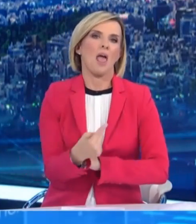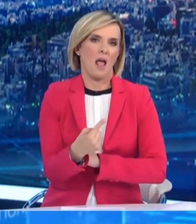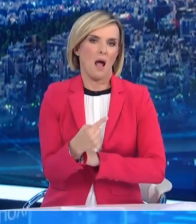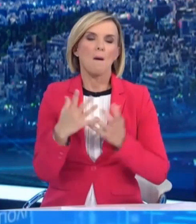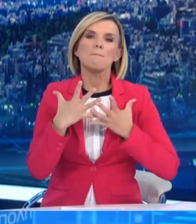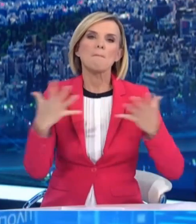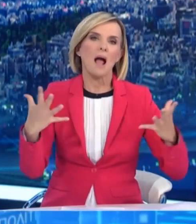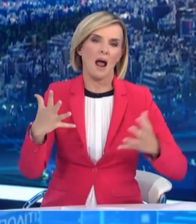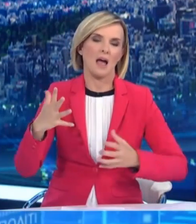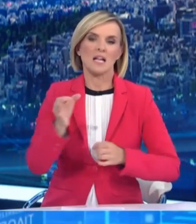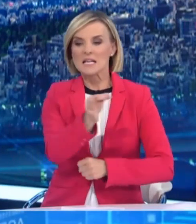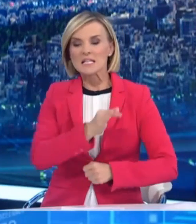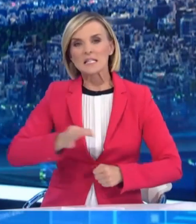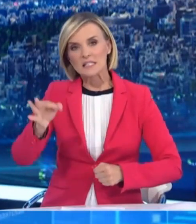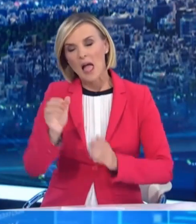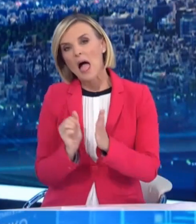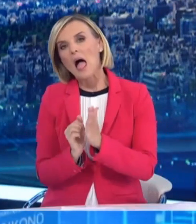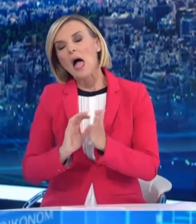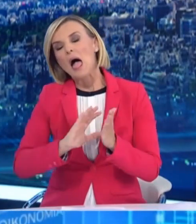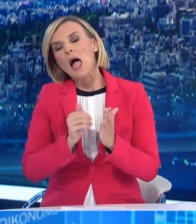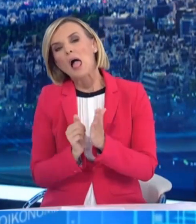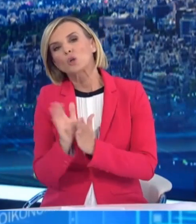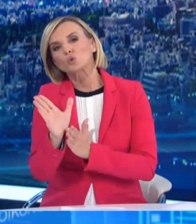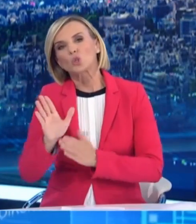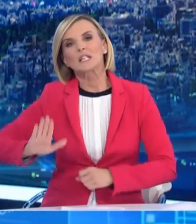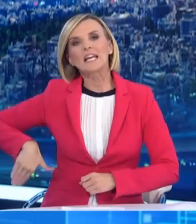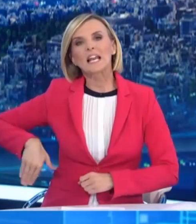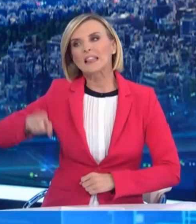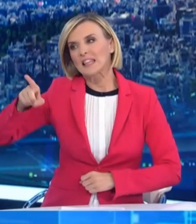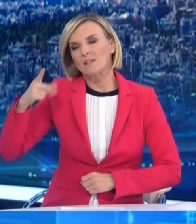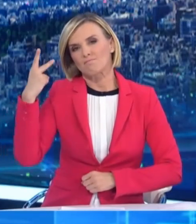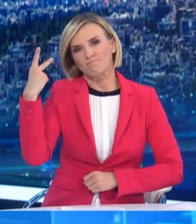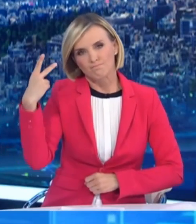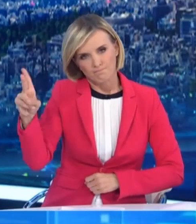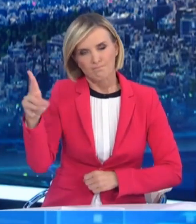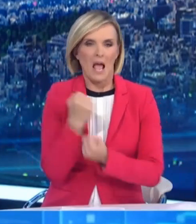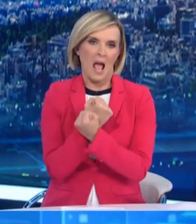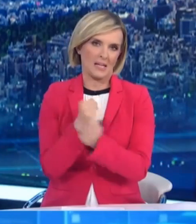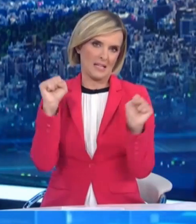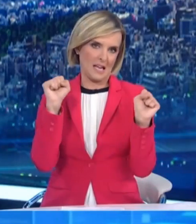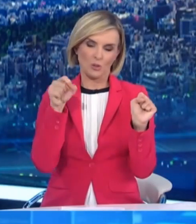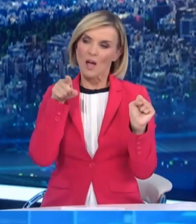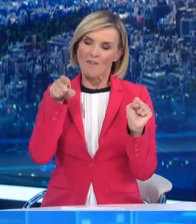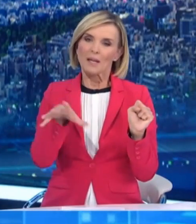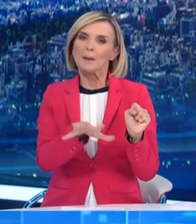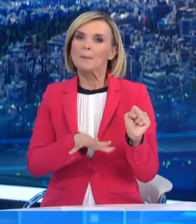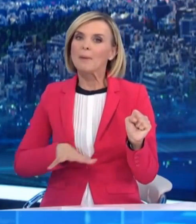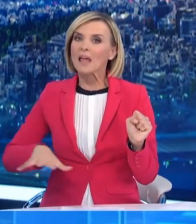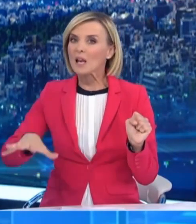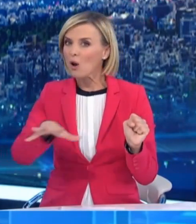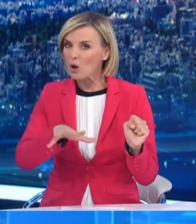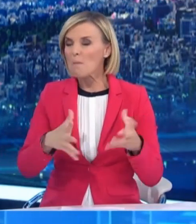η Κρήτη λόγω του ότι αντιμετωπίζεται από την επιχείρηση Ελευθερίας σαν υπηρετική χώρα. Να θυμίσω ότι εκεί έχουμε μία από τις